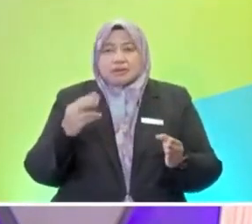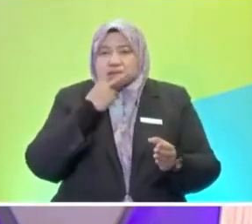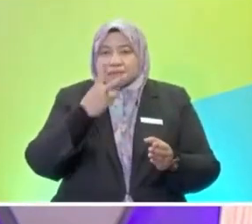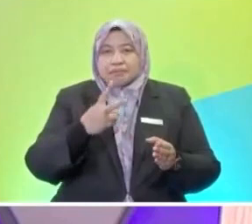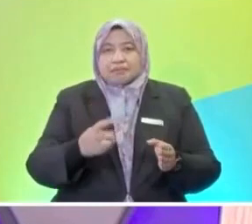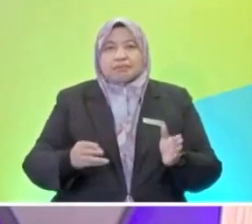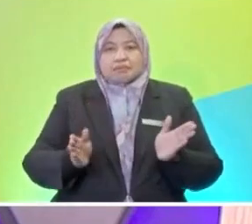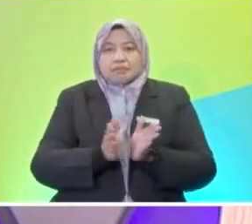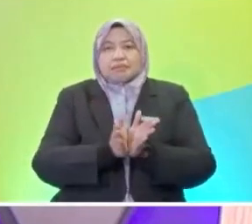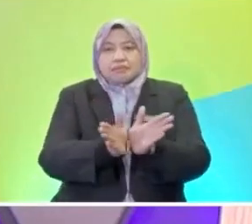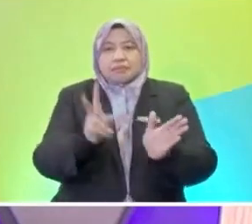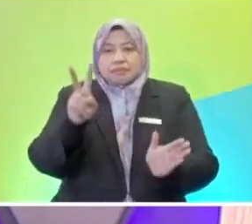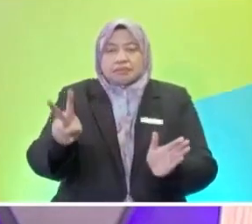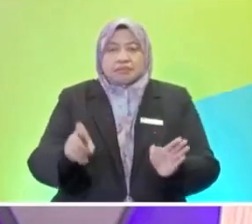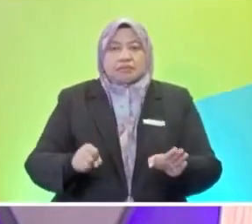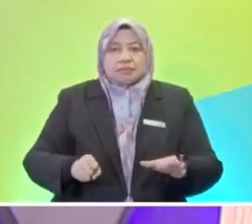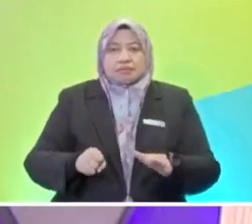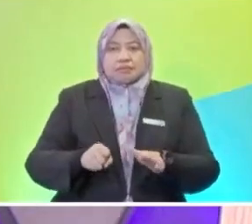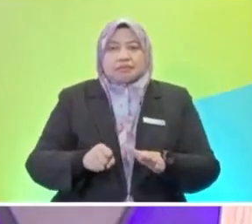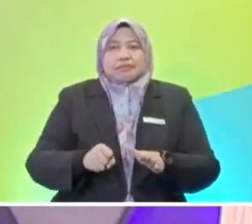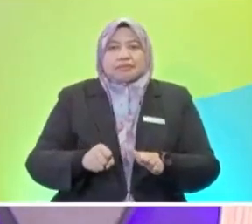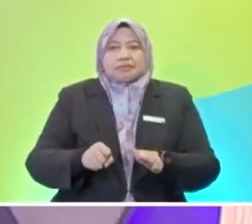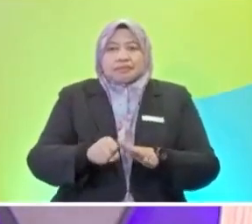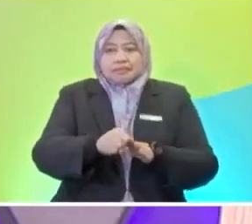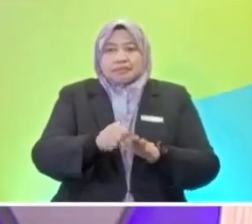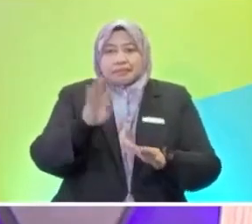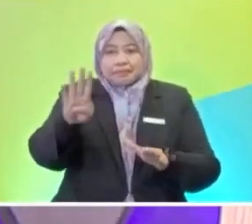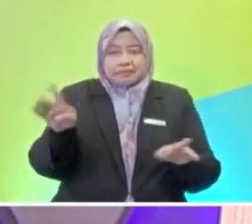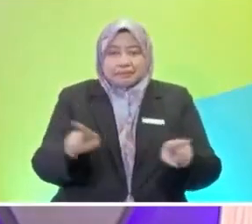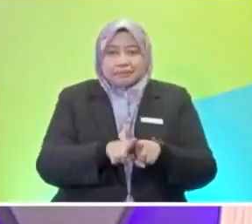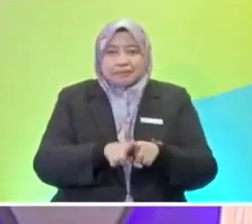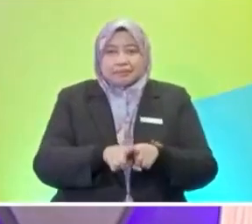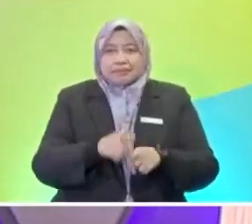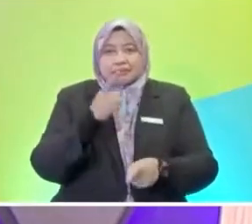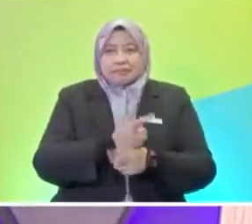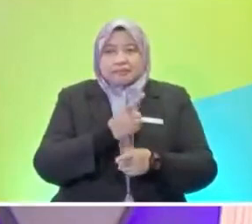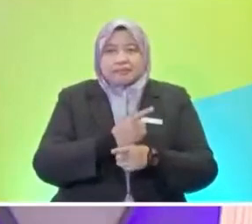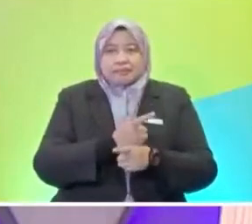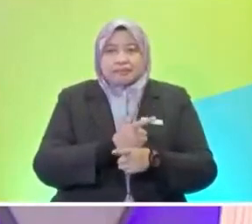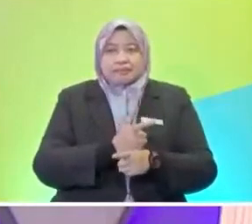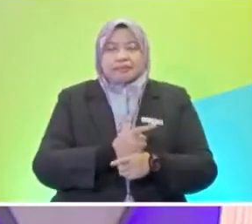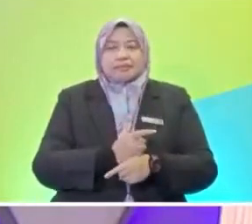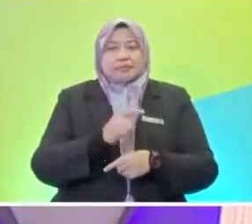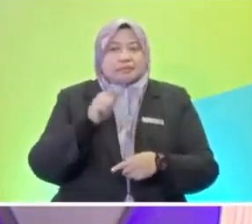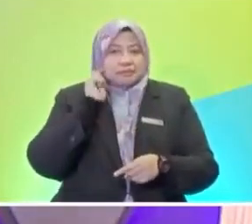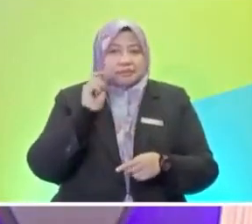2D bentuk apa segi empat sama Oke Betul semua